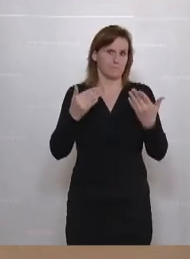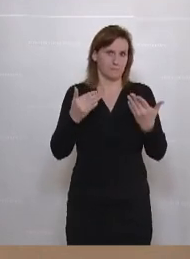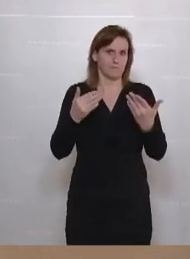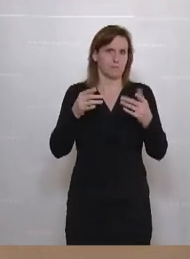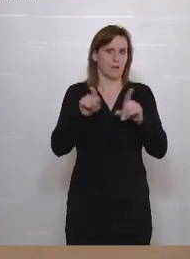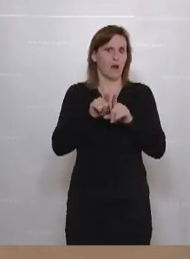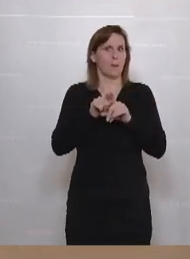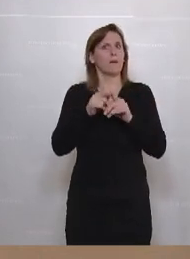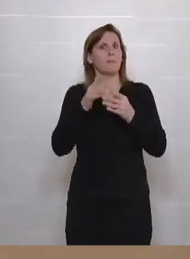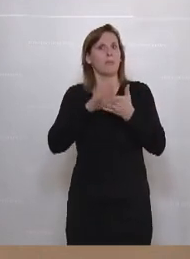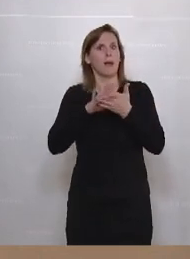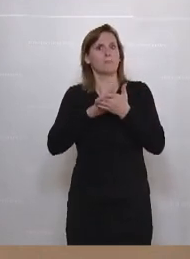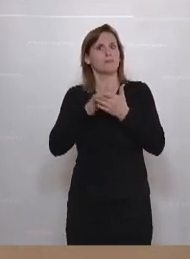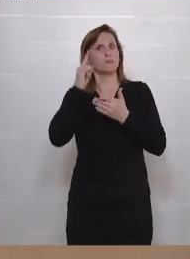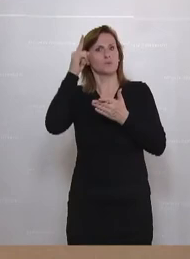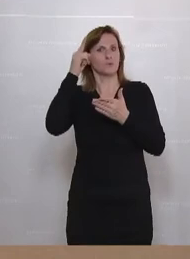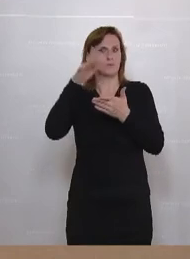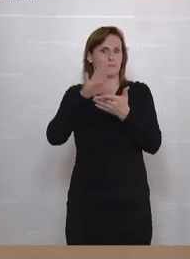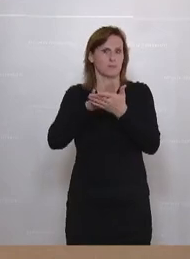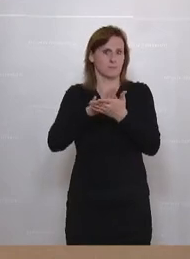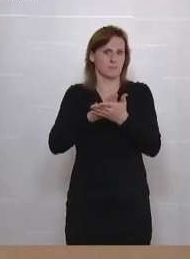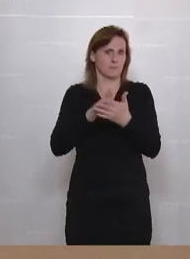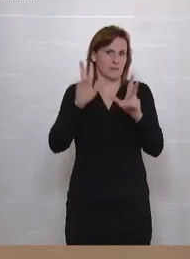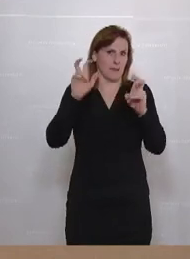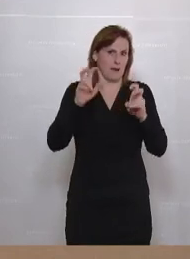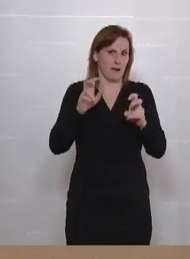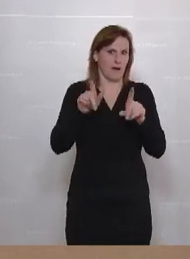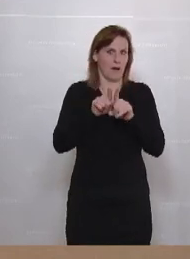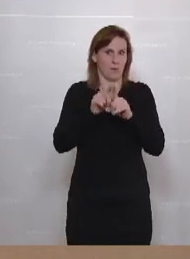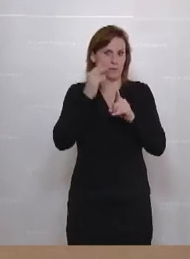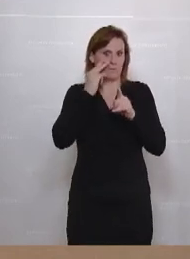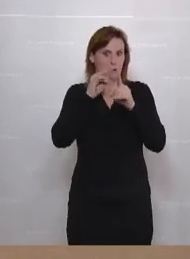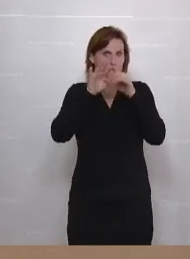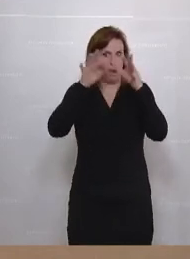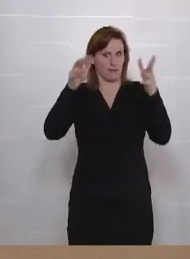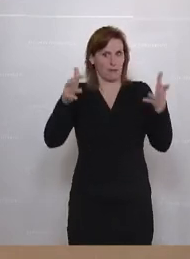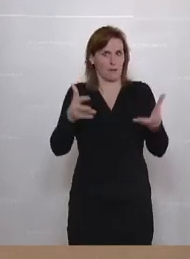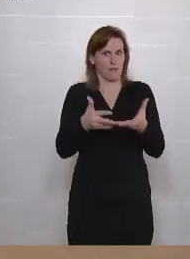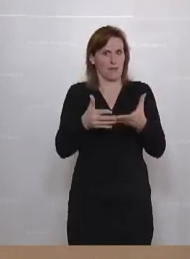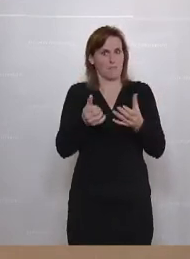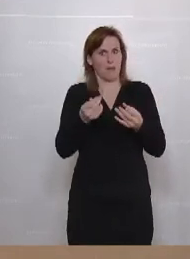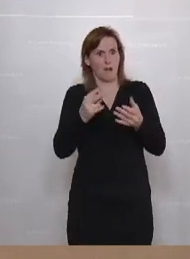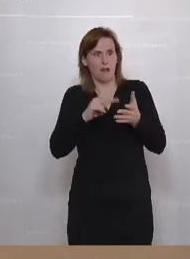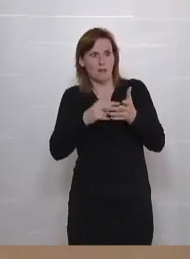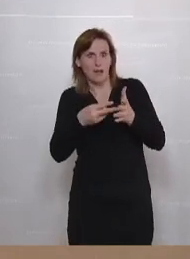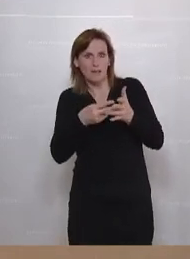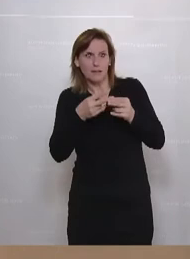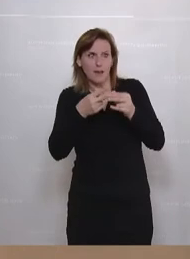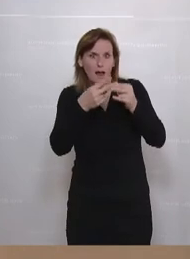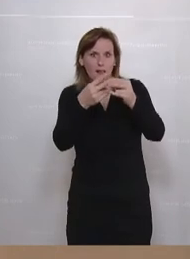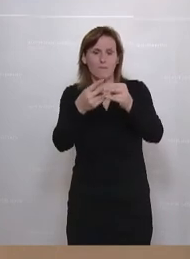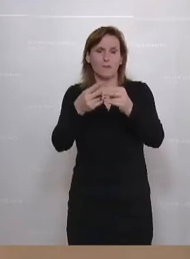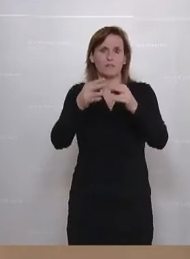das Zukunftsthema. Wir sehen es ja auch gerade wieder in anderen Staaten, auch während der Pandemie, dass man versucht, manchmal Technik einzusetzen,